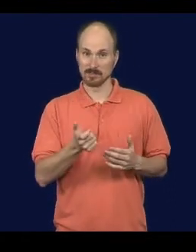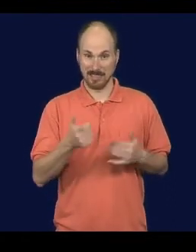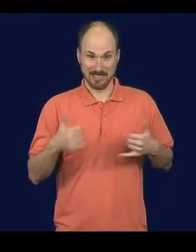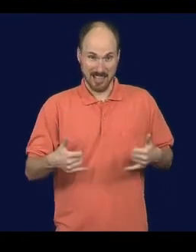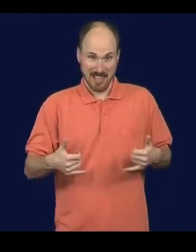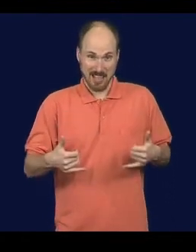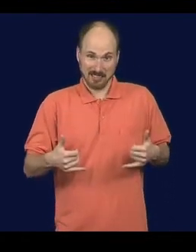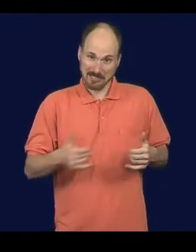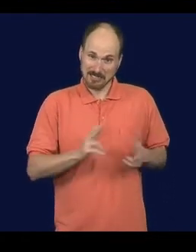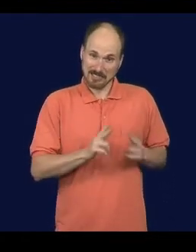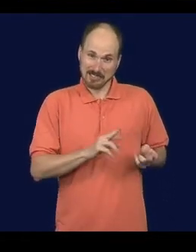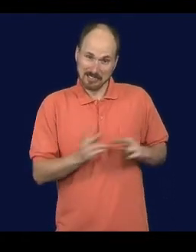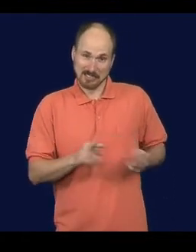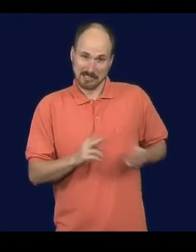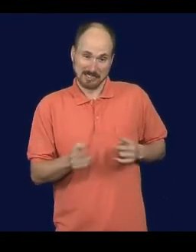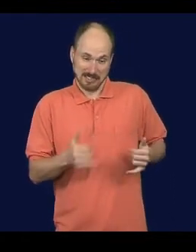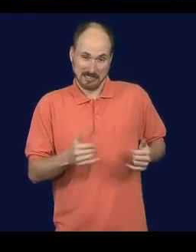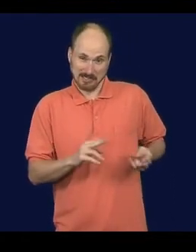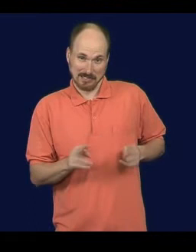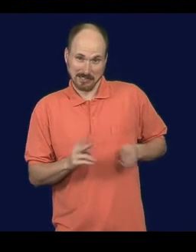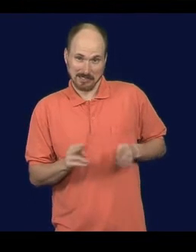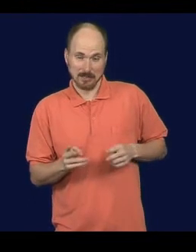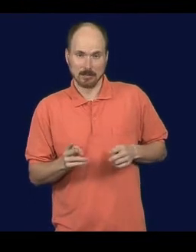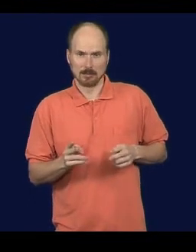a motivuje určitě.